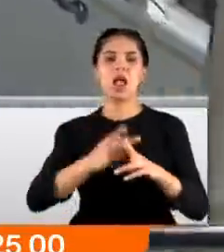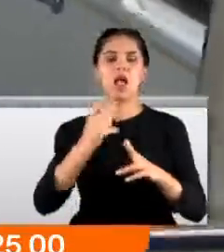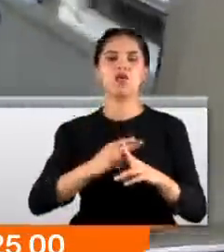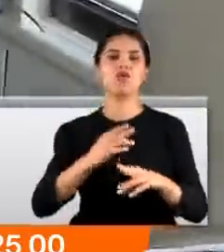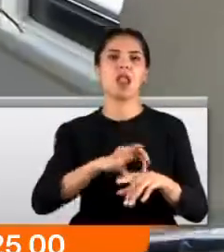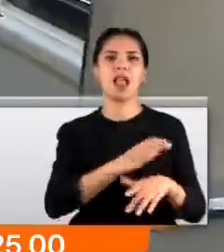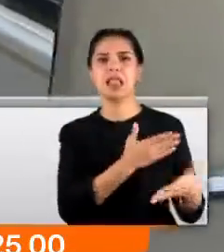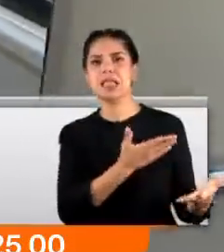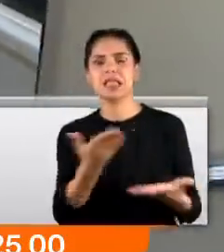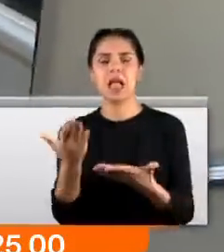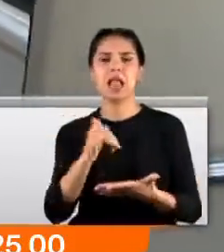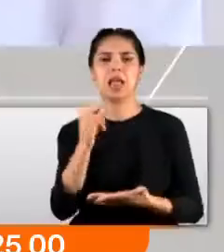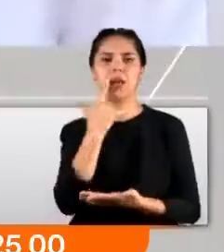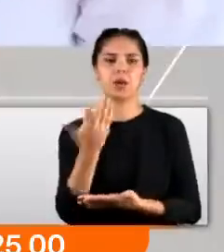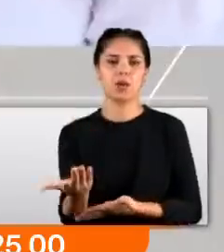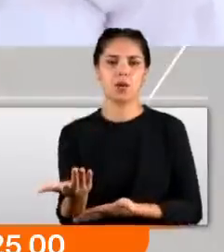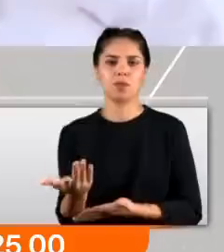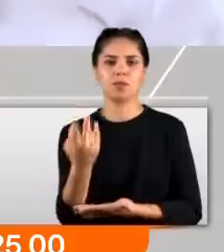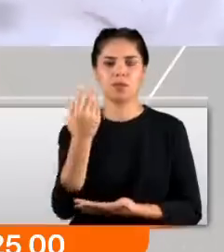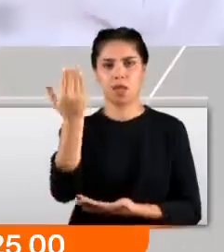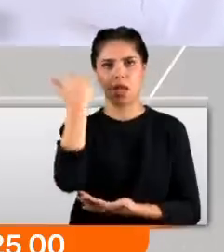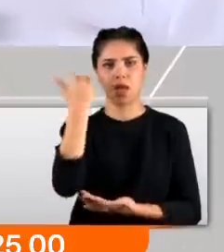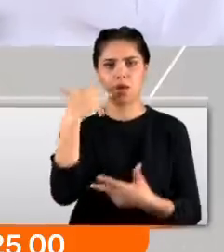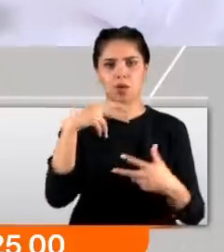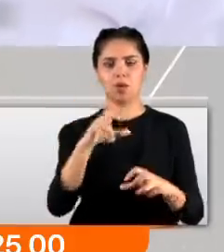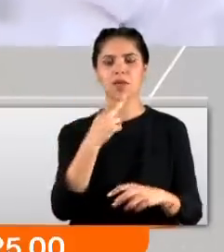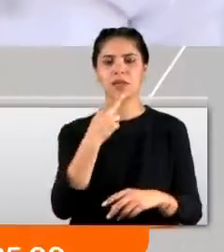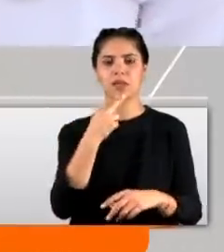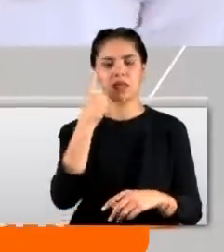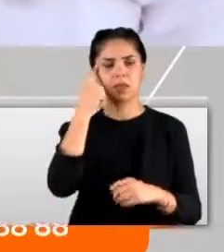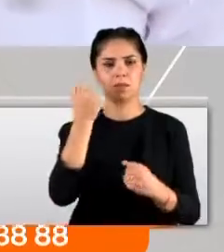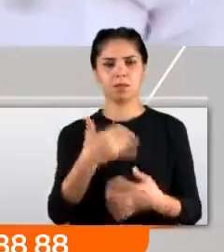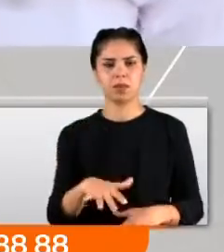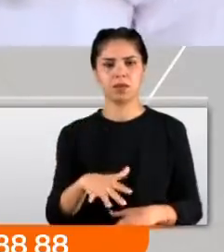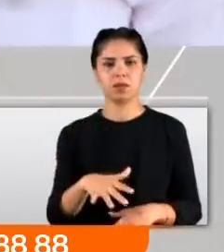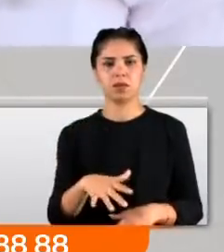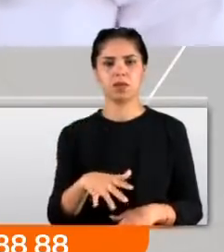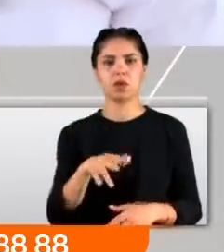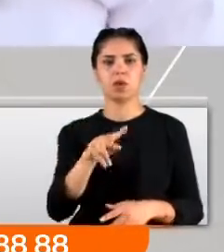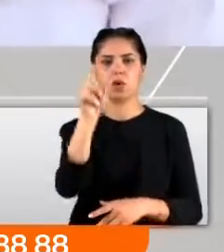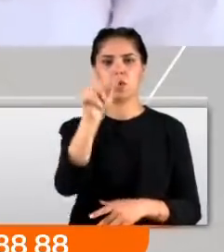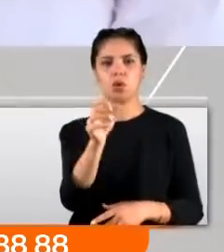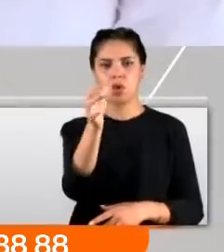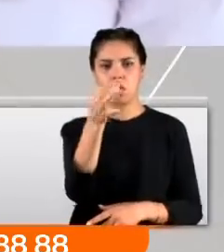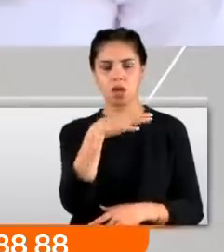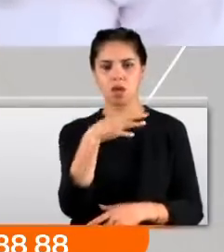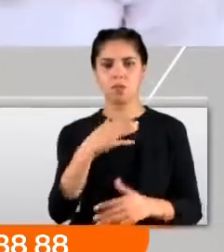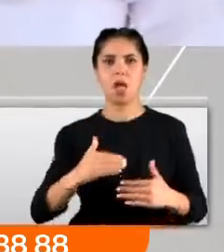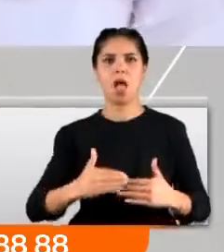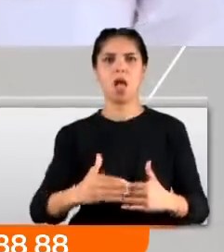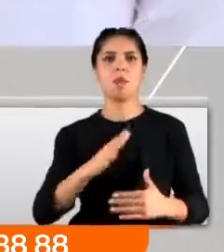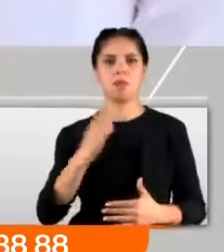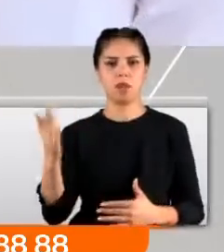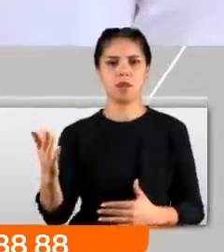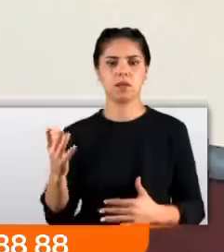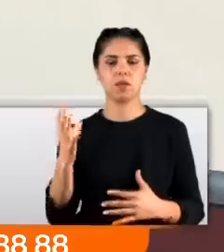doğrudan en yakın hastaneye sürdü. İki arkamda koltukta bayan rahatsızlandı. Bunu bir yolcu bana söyledi. Hamile olduğunu söyledi.